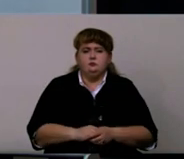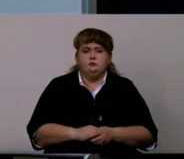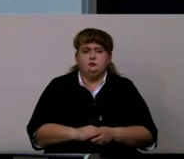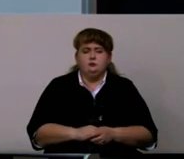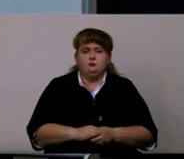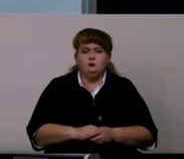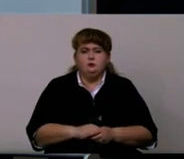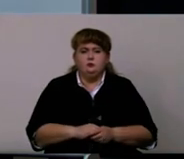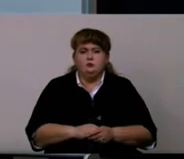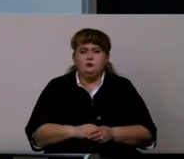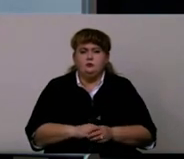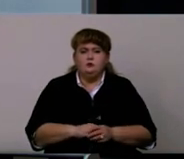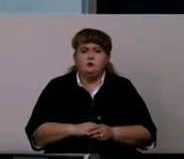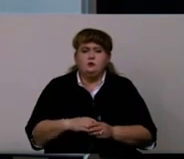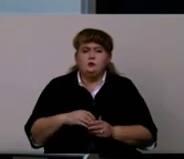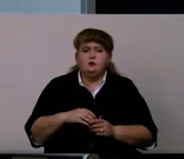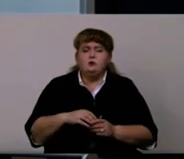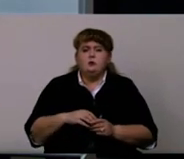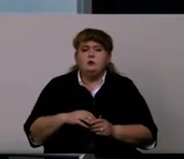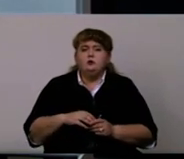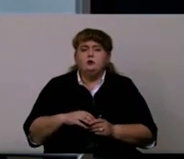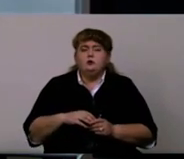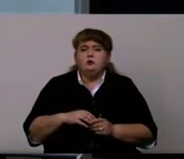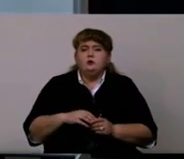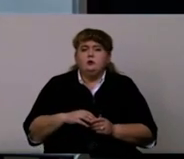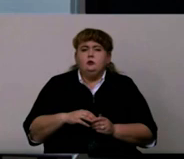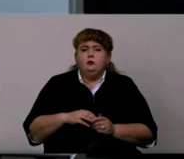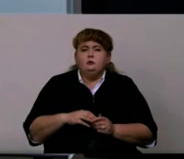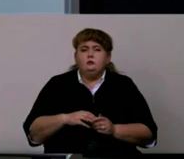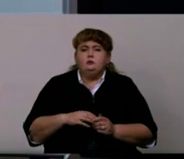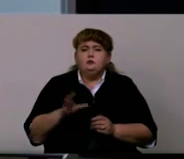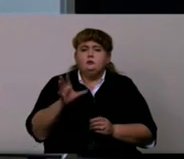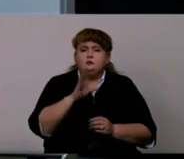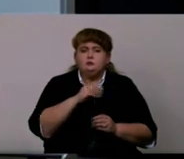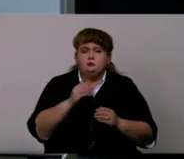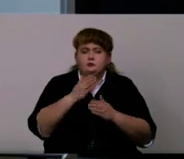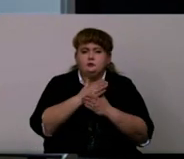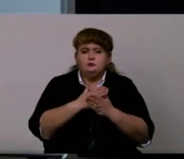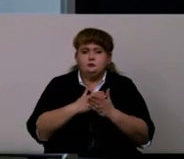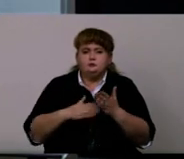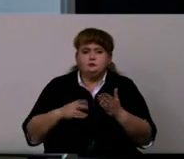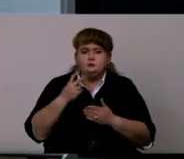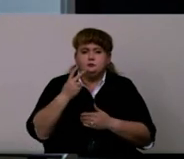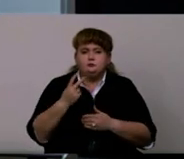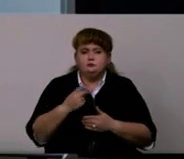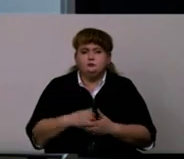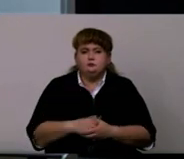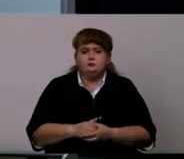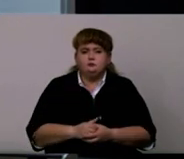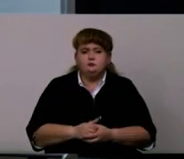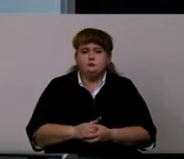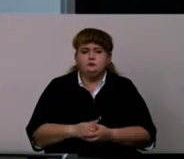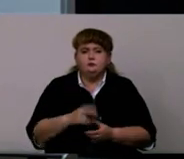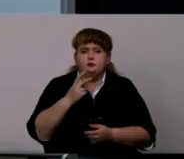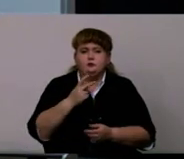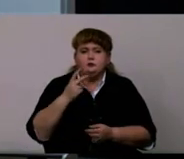Корень под корнем 2 умножить на 9. И делим это все на 2. 2